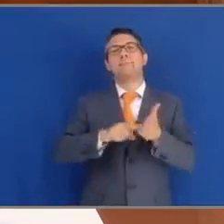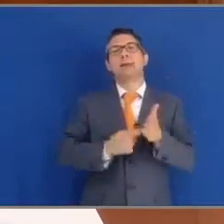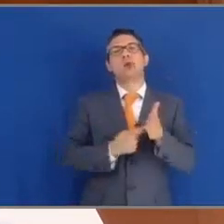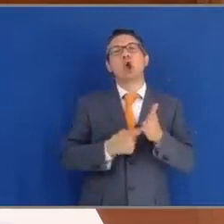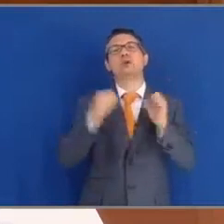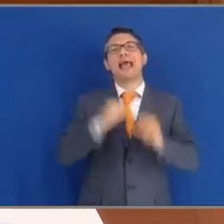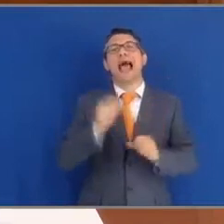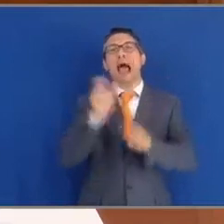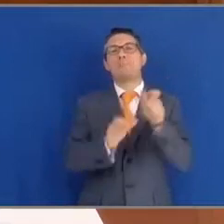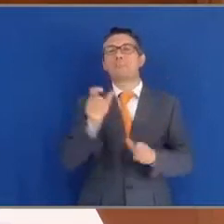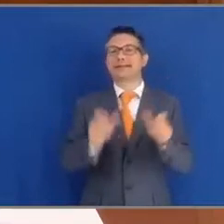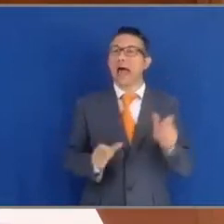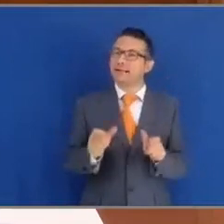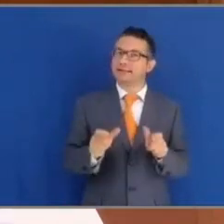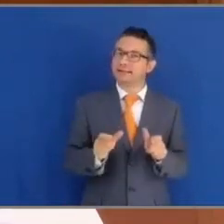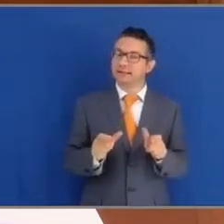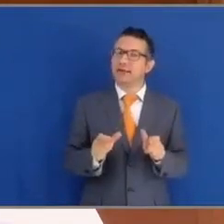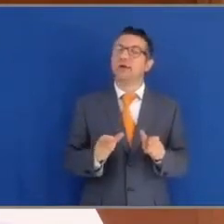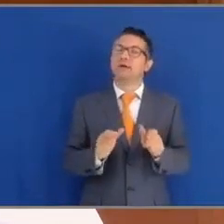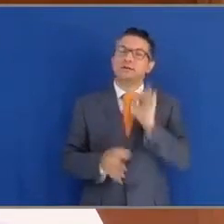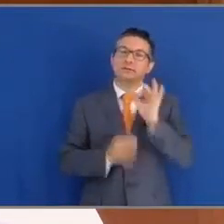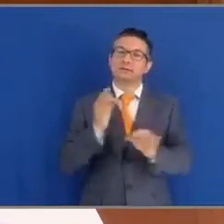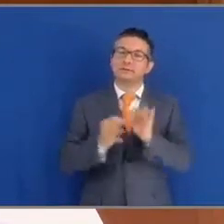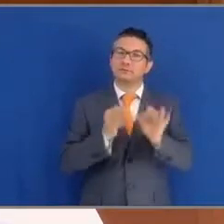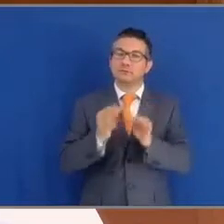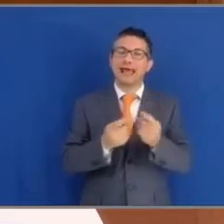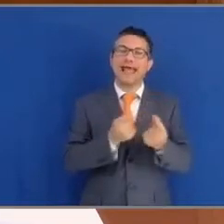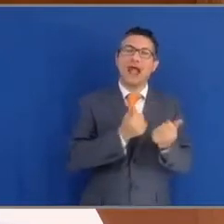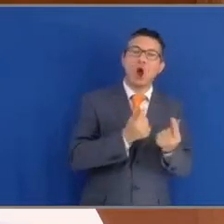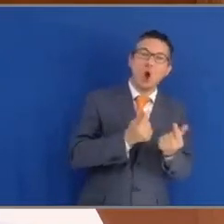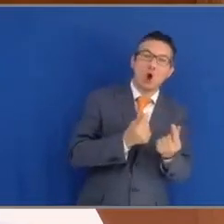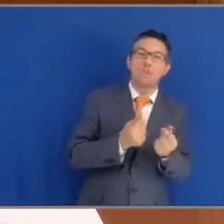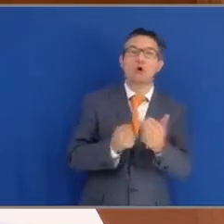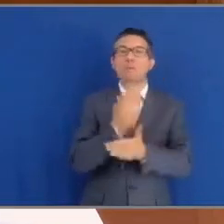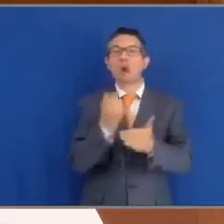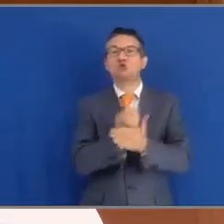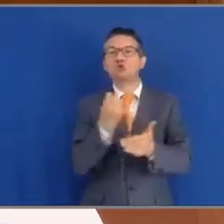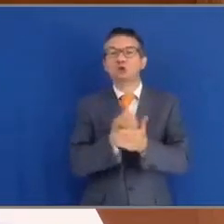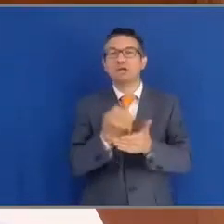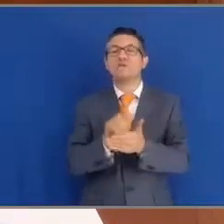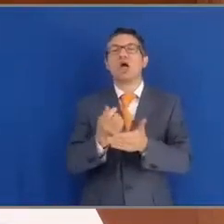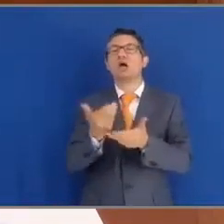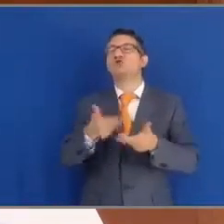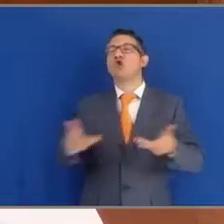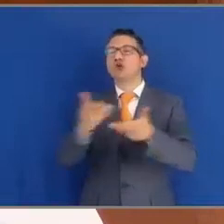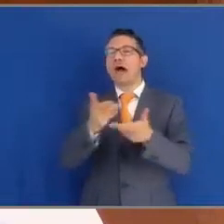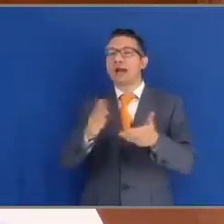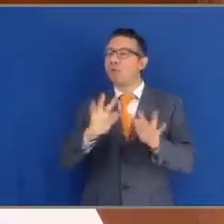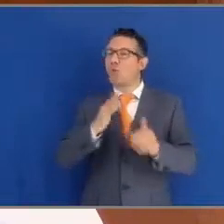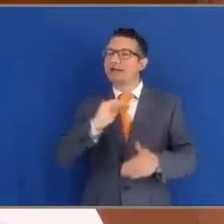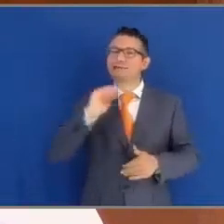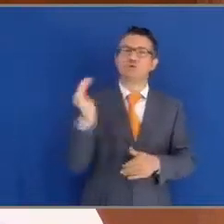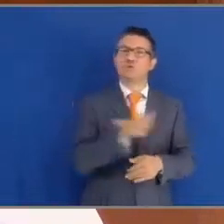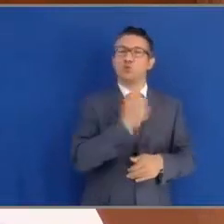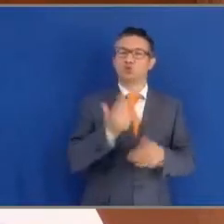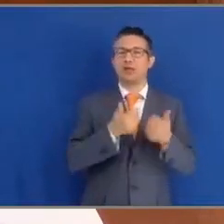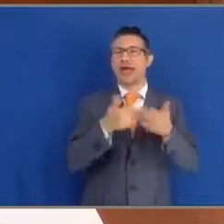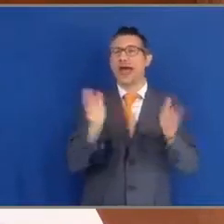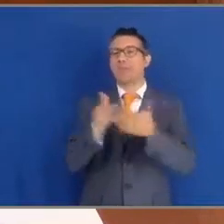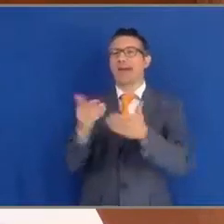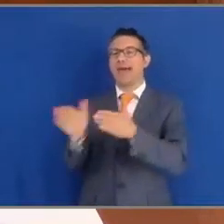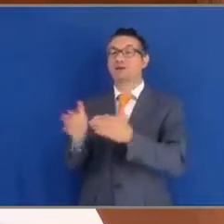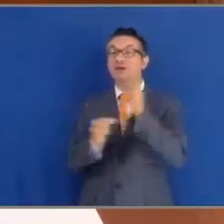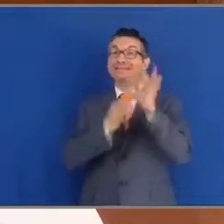dove sostanzialmente le attività economiche, produttive e sociali sono riprese quasi tutte. Quindi questi sono numeri di una